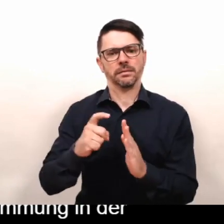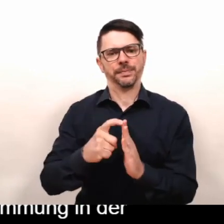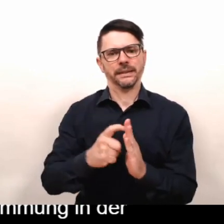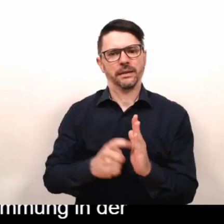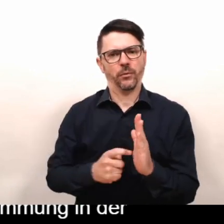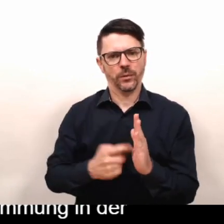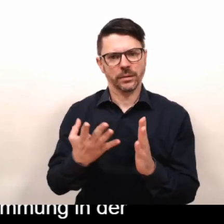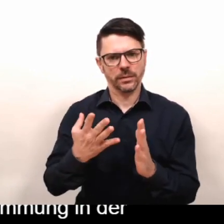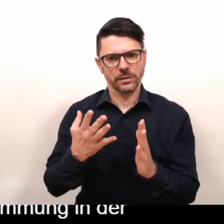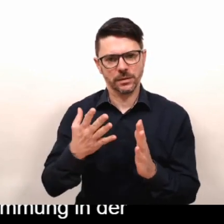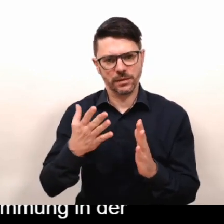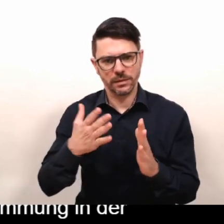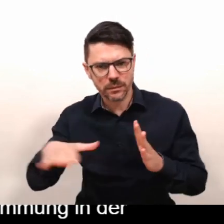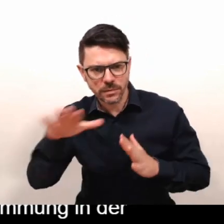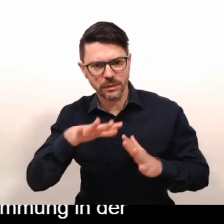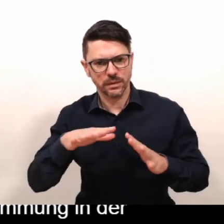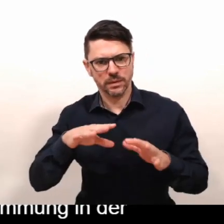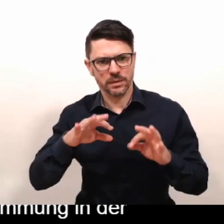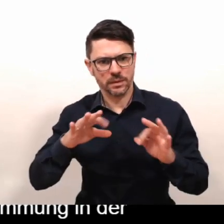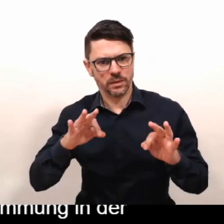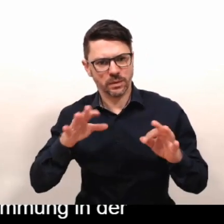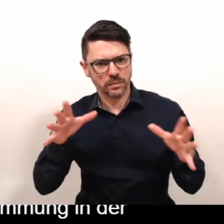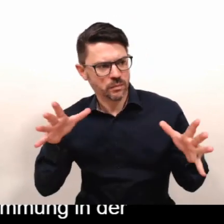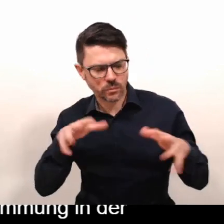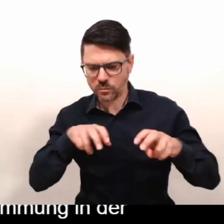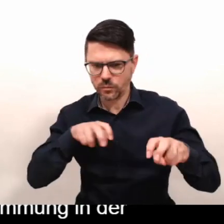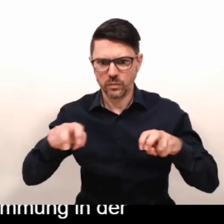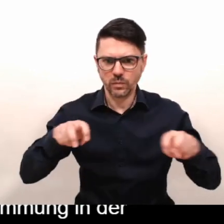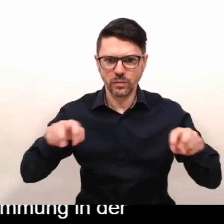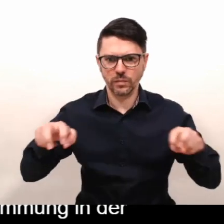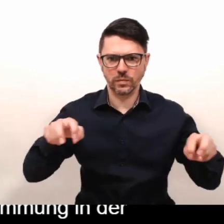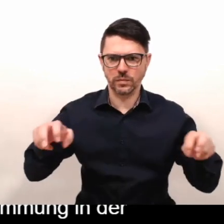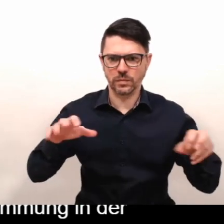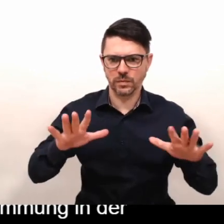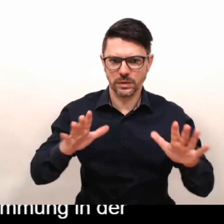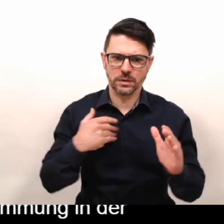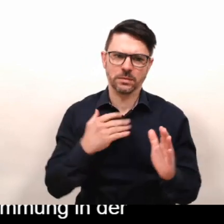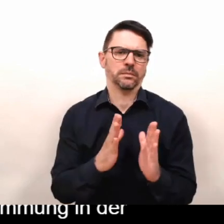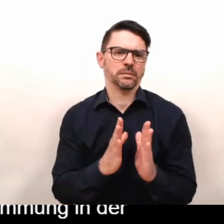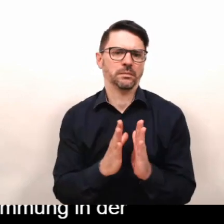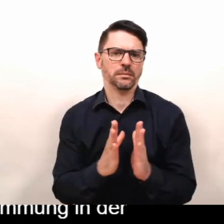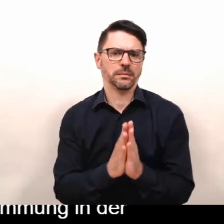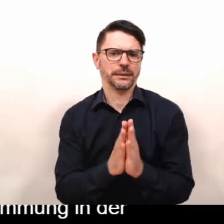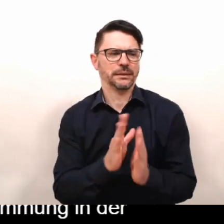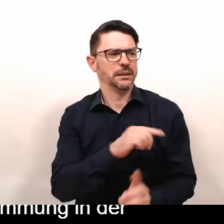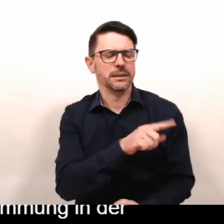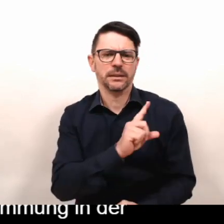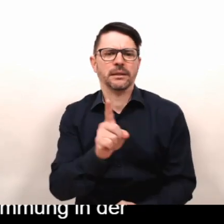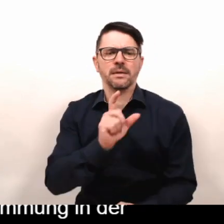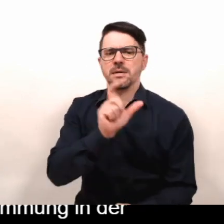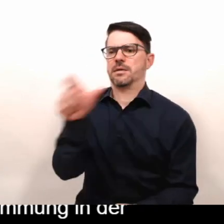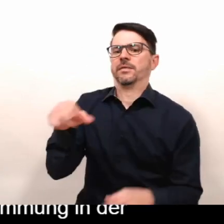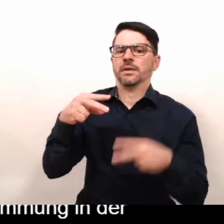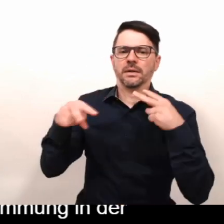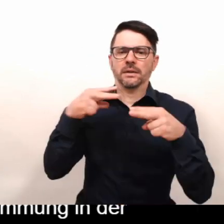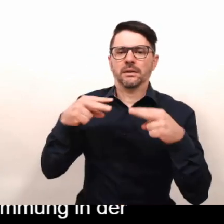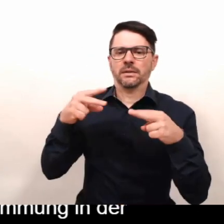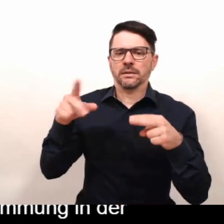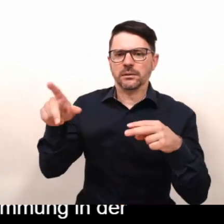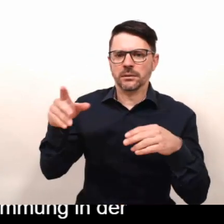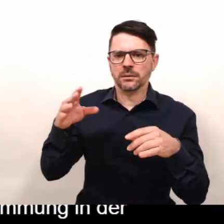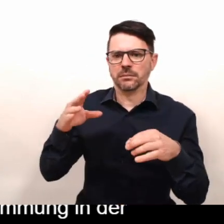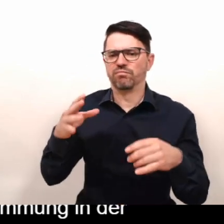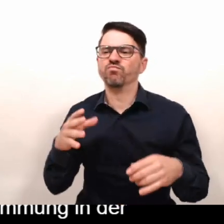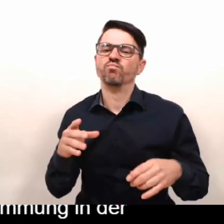wieder viel Aufsichtspersonal abgestellt werden müsste, kostet das Geld, das wieder erwirtschaftet werden muss. Und dann hoffen wir natürlich, dass